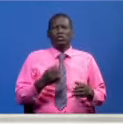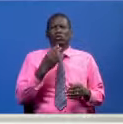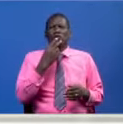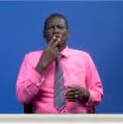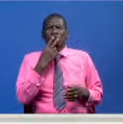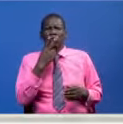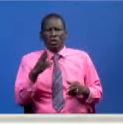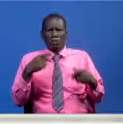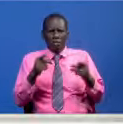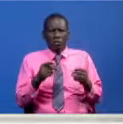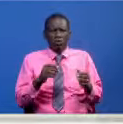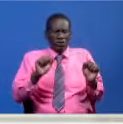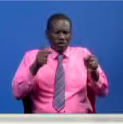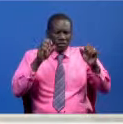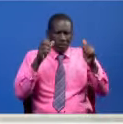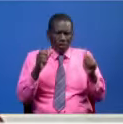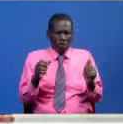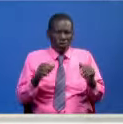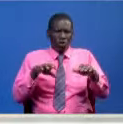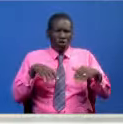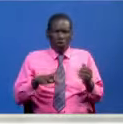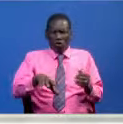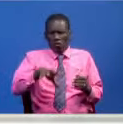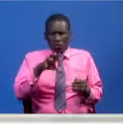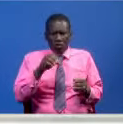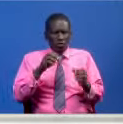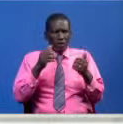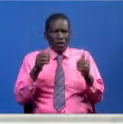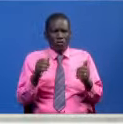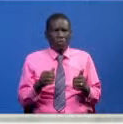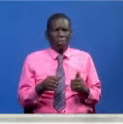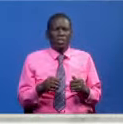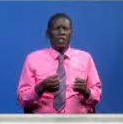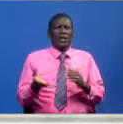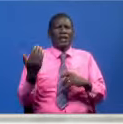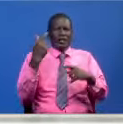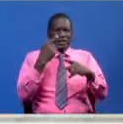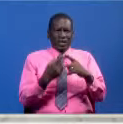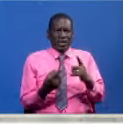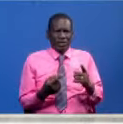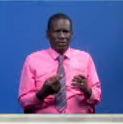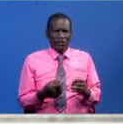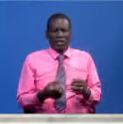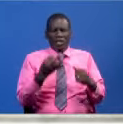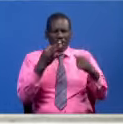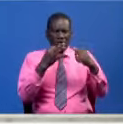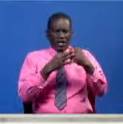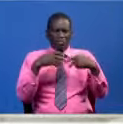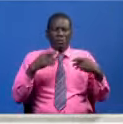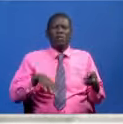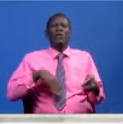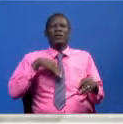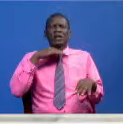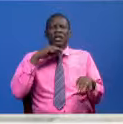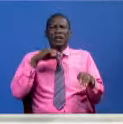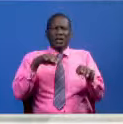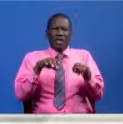bado haijaopolewa au kupatikana. Mwaka uliopita, watu 8 walifariki, huku